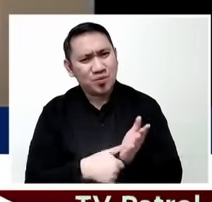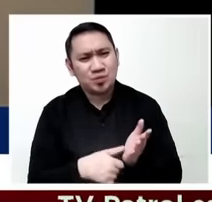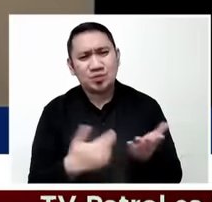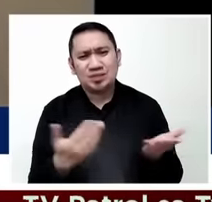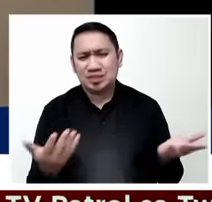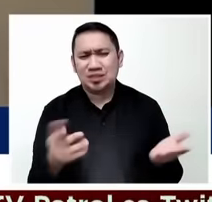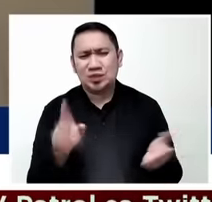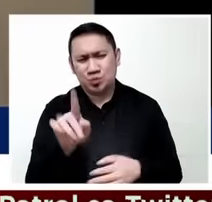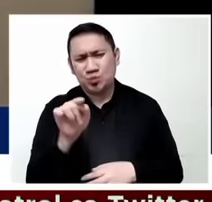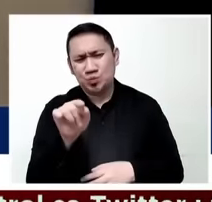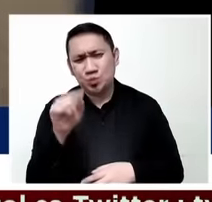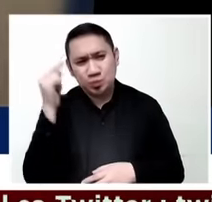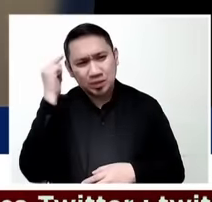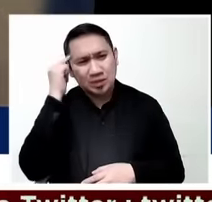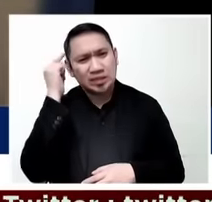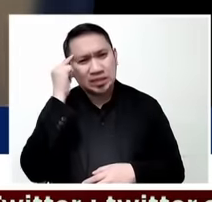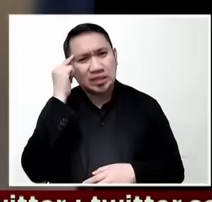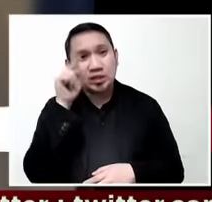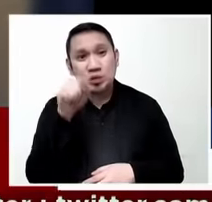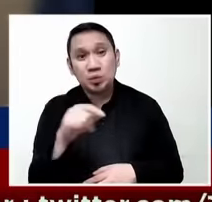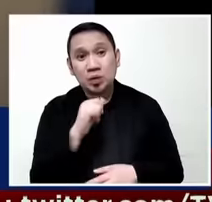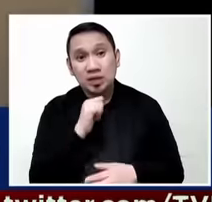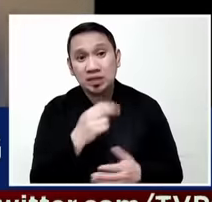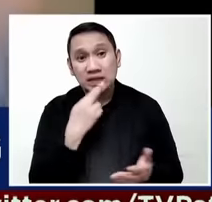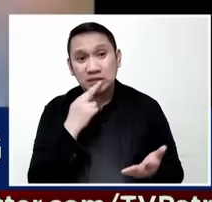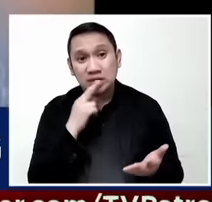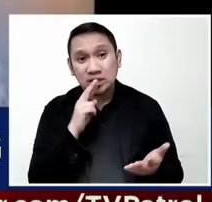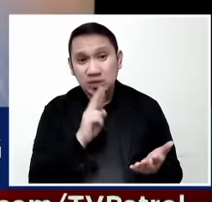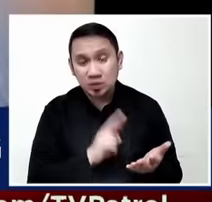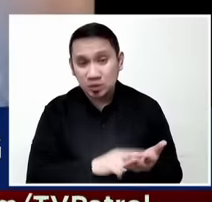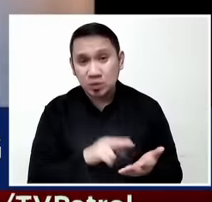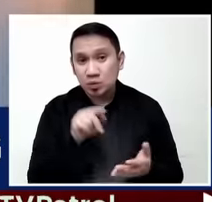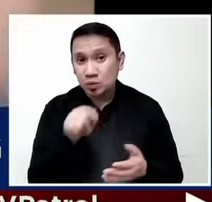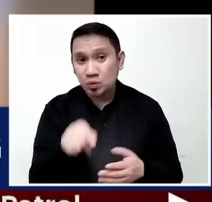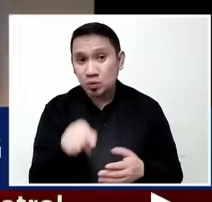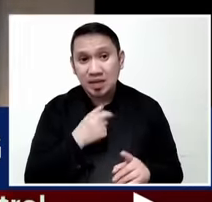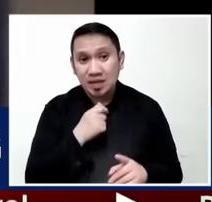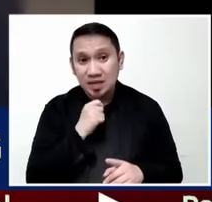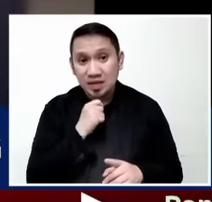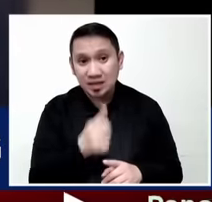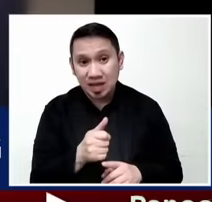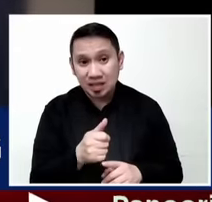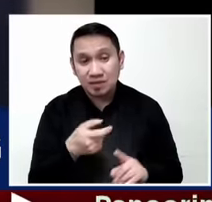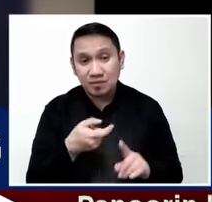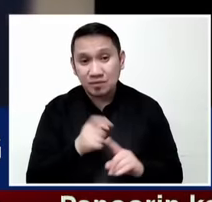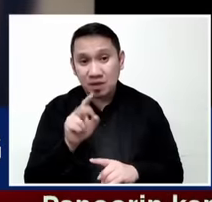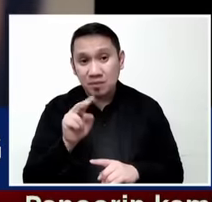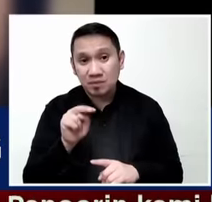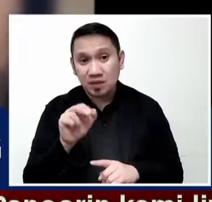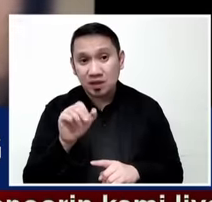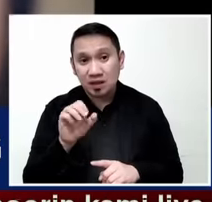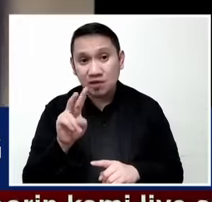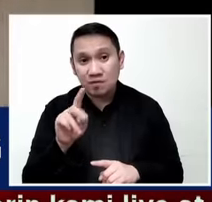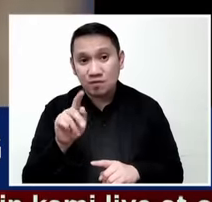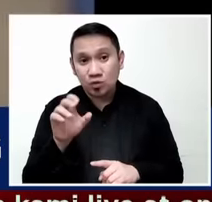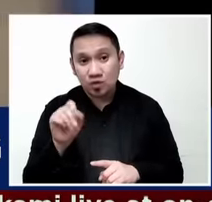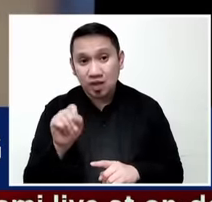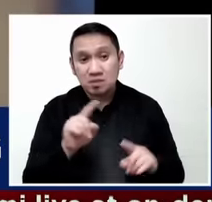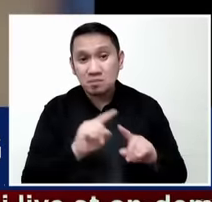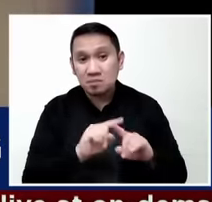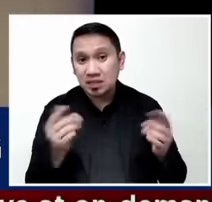nyo, hindi naman kayo registrado o hindi kayo taga-Nabotas. Pero dito nyo ginagawa.